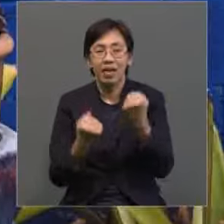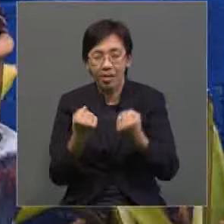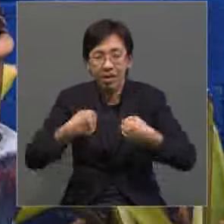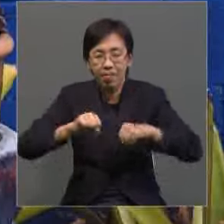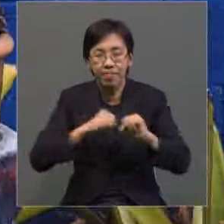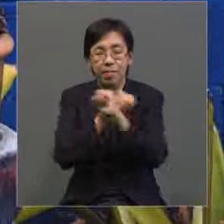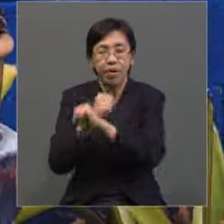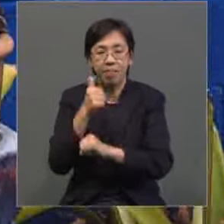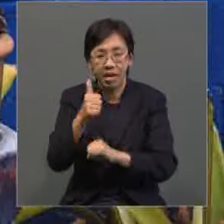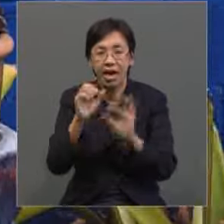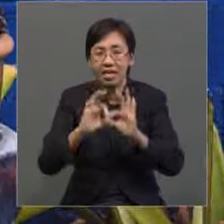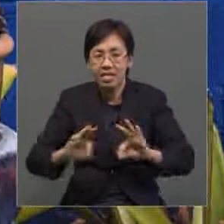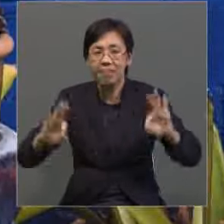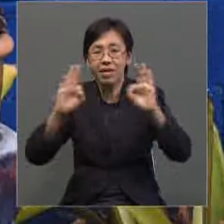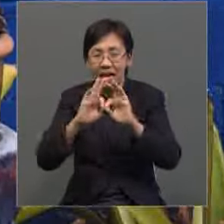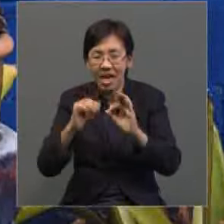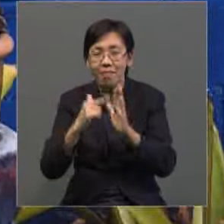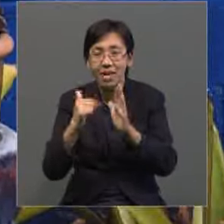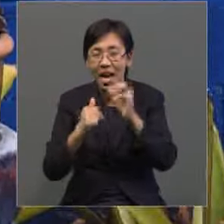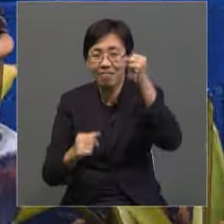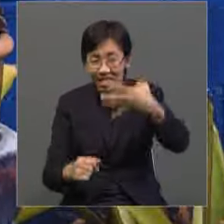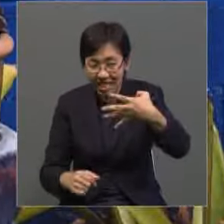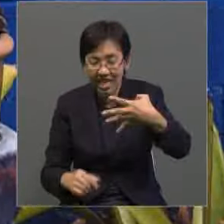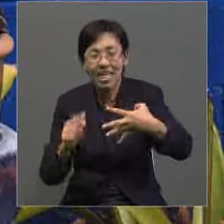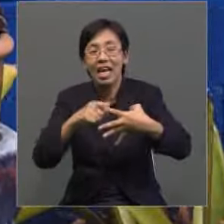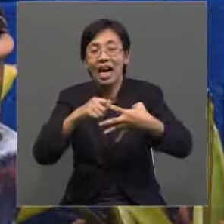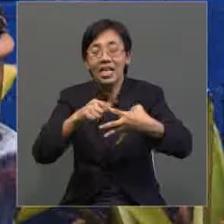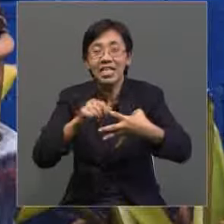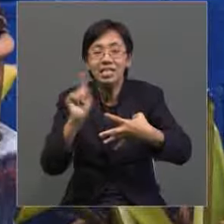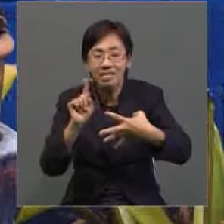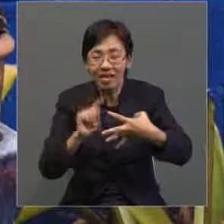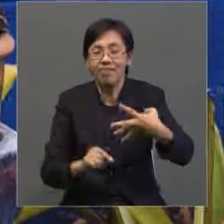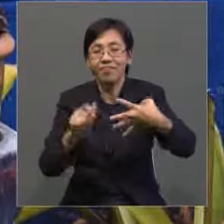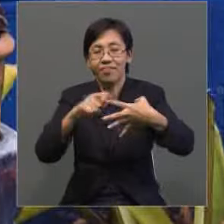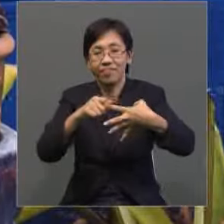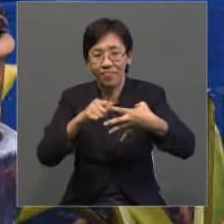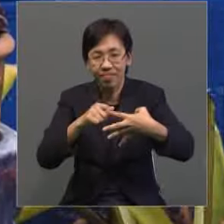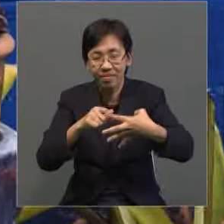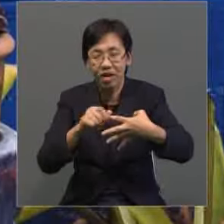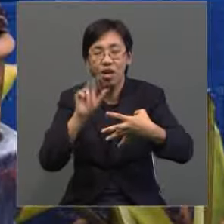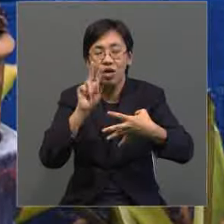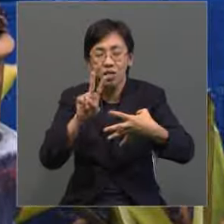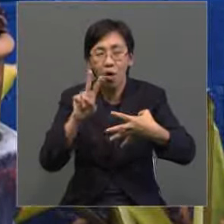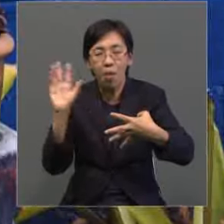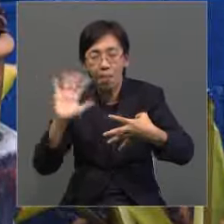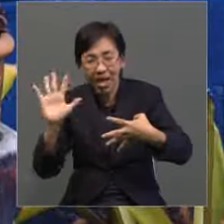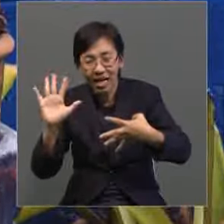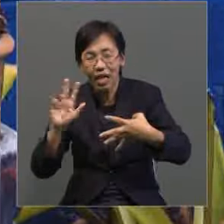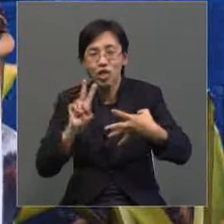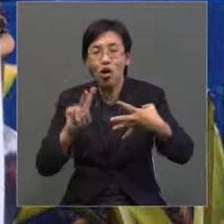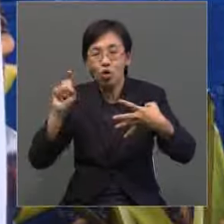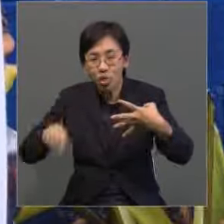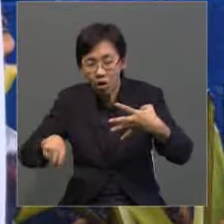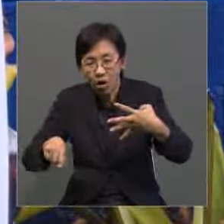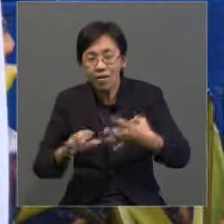ได้ต้องใช้ยา4เม็ดเม็ดที่1หมายถึง2ต้องกะ2ไม่ต้อง